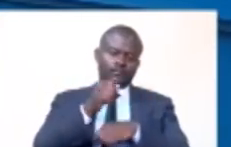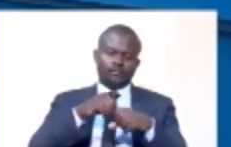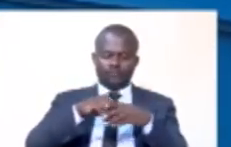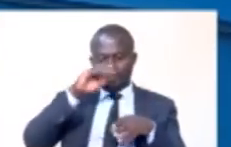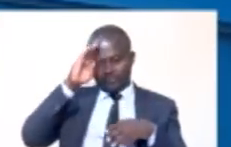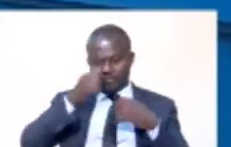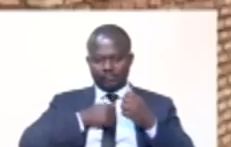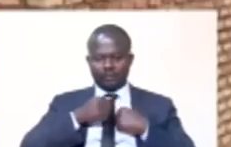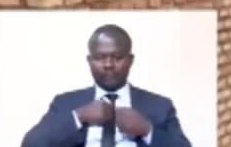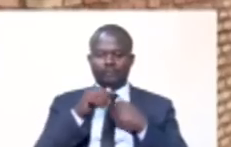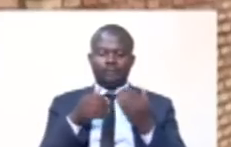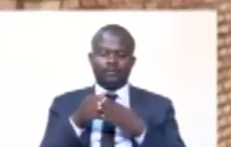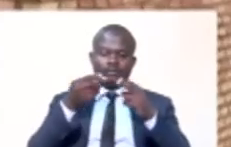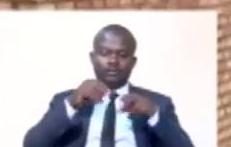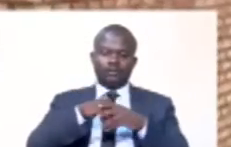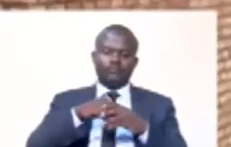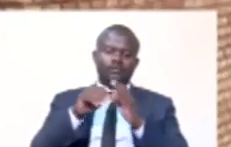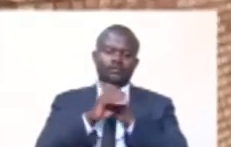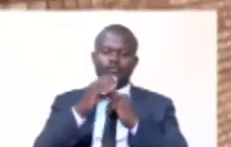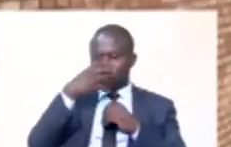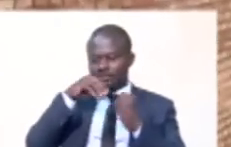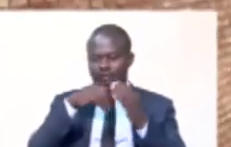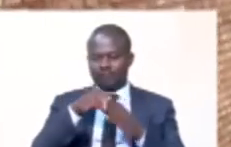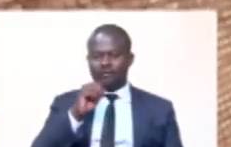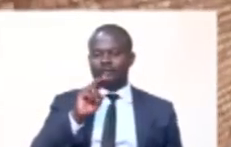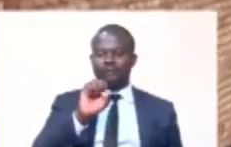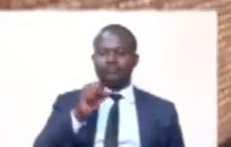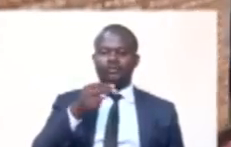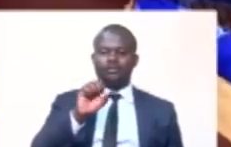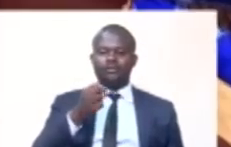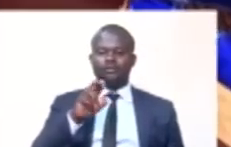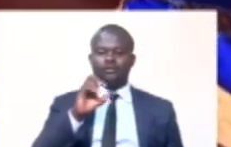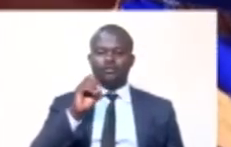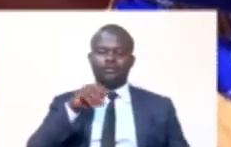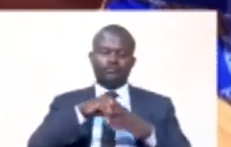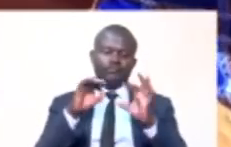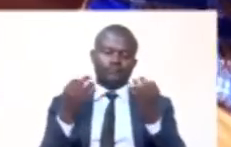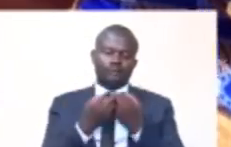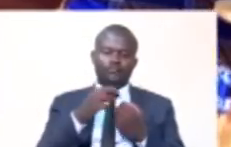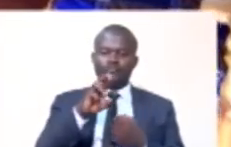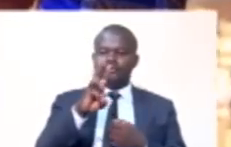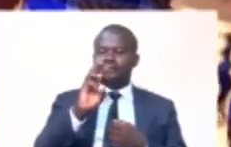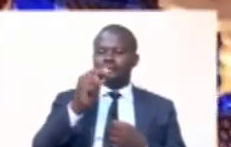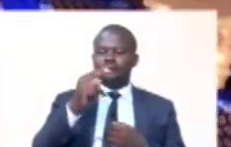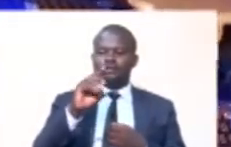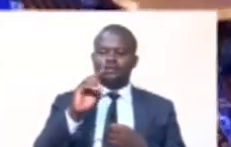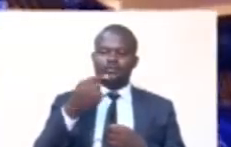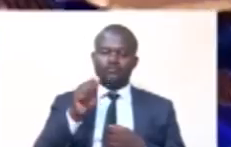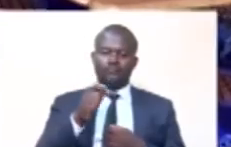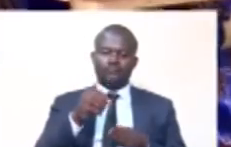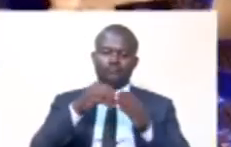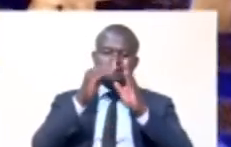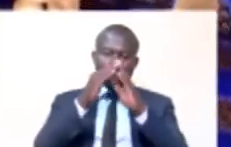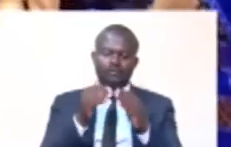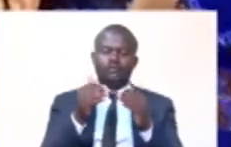polisi y'u Rwanda byabereye mu karere ka Muhanga mu murenge wa Mushishiro, aho umuryango wa Rwihandagaza Fideli washyikirijwe inzu